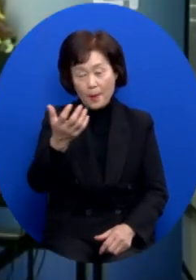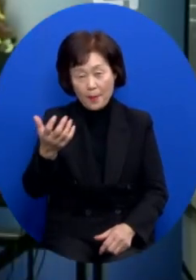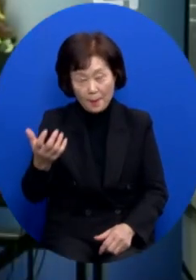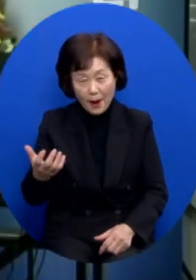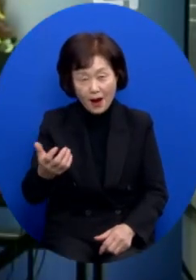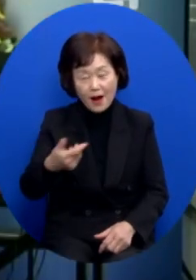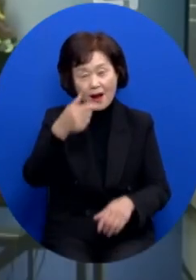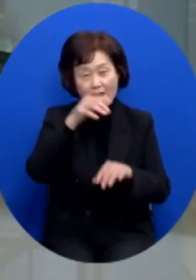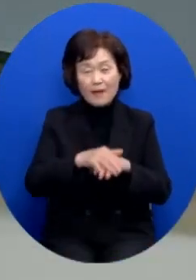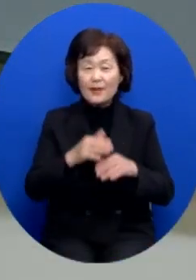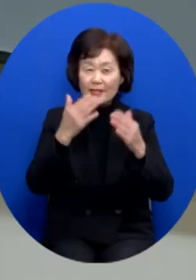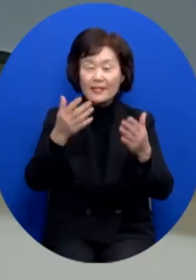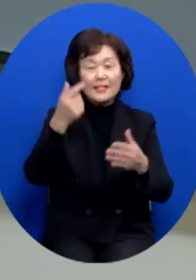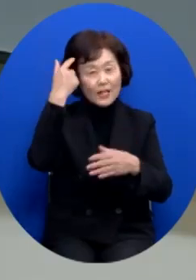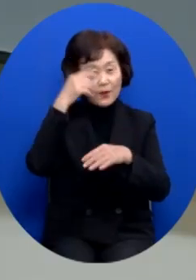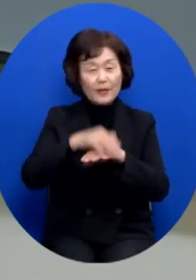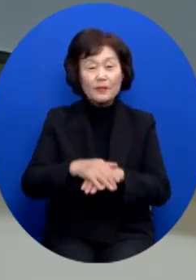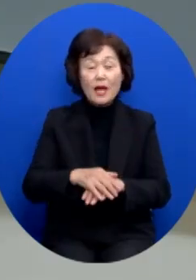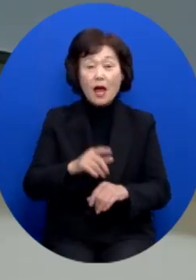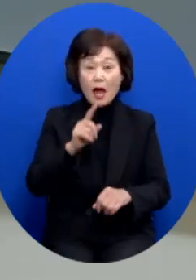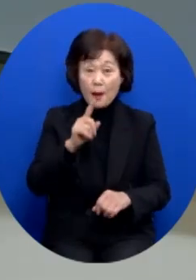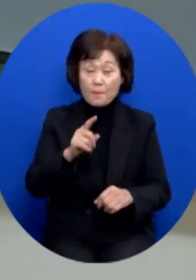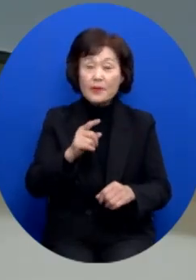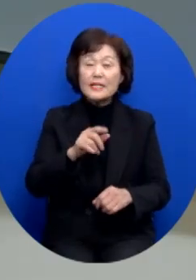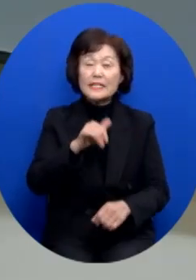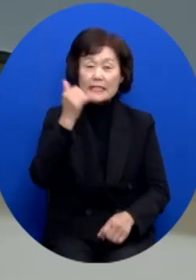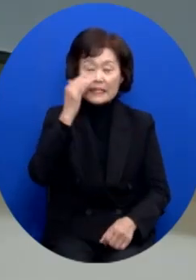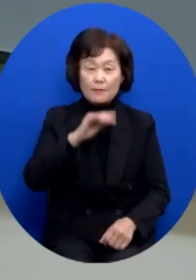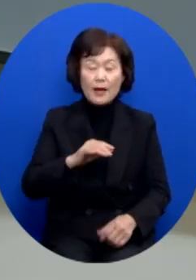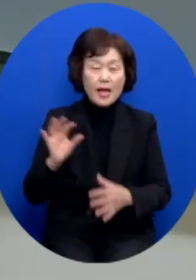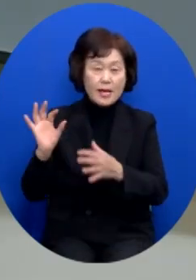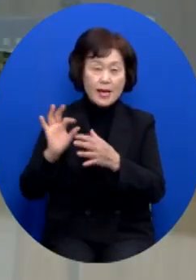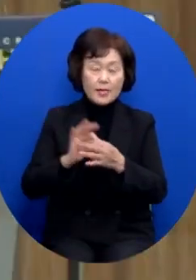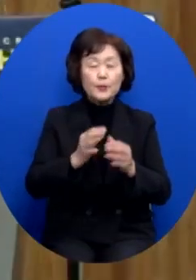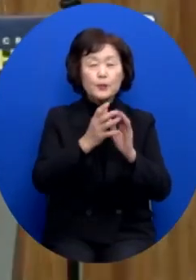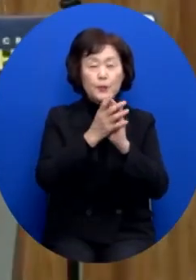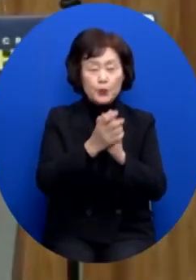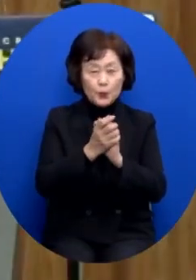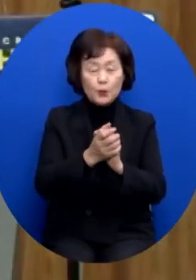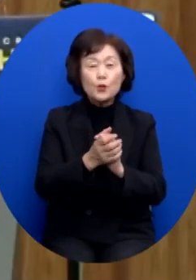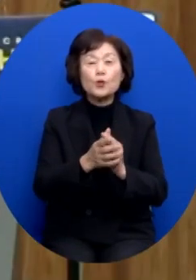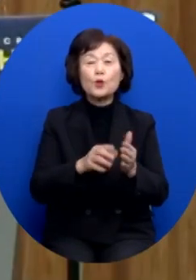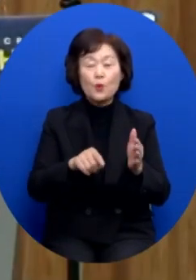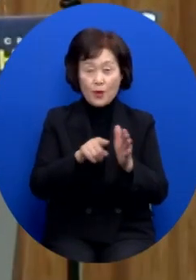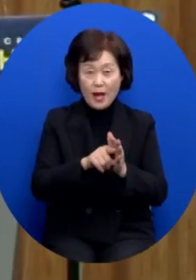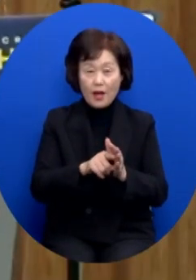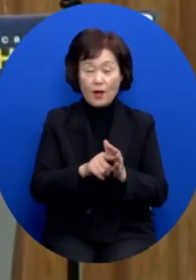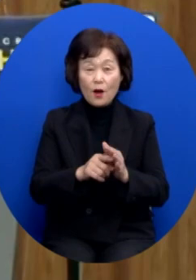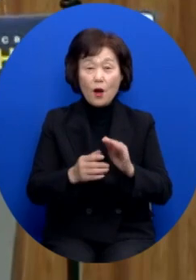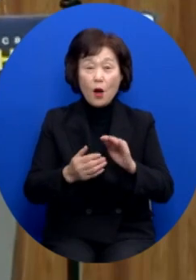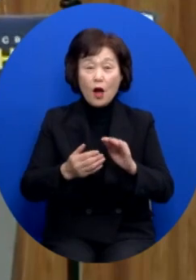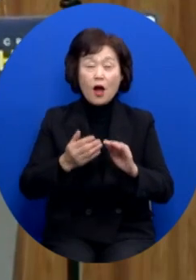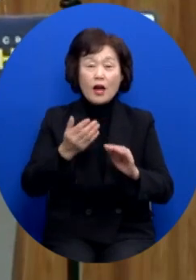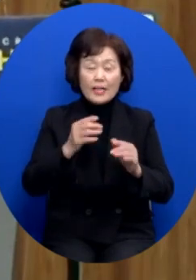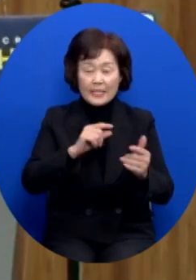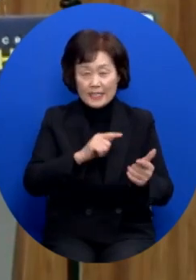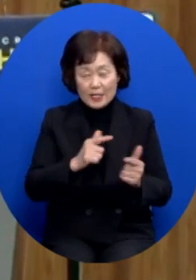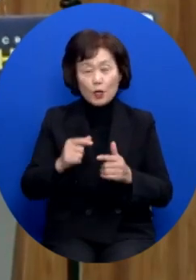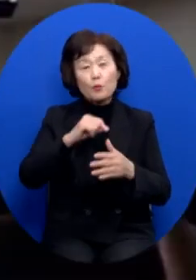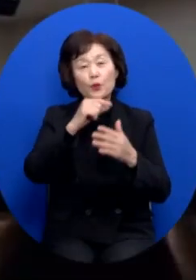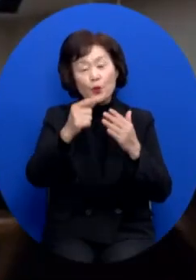이 목사는 일회성 집회지만 기도의 불씨를 이어가기 위한 사전 기도회와 후속 프로그램에 집중하고